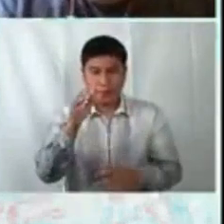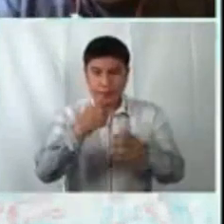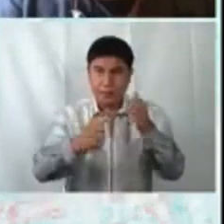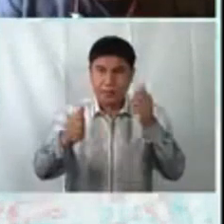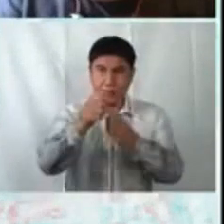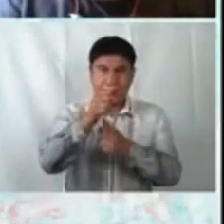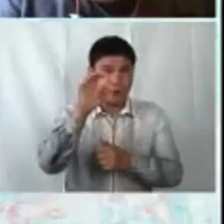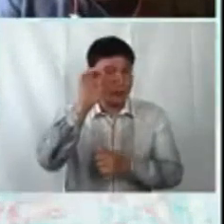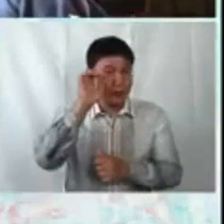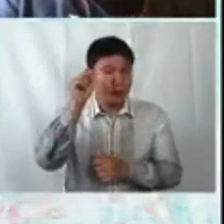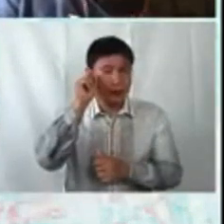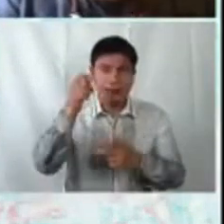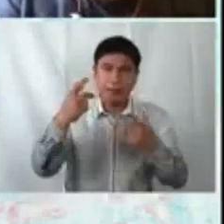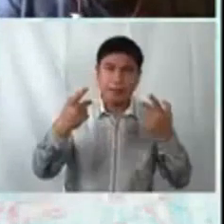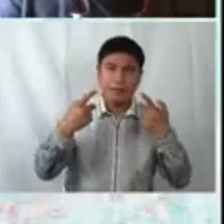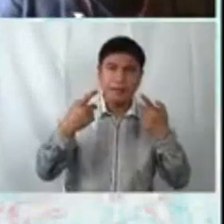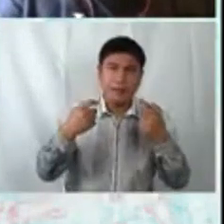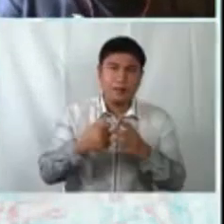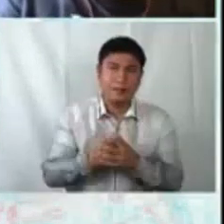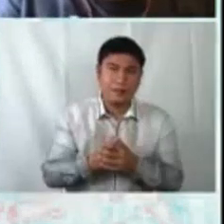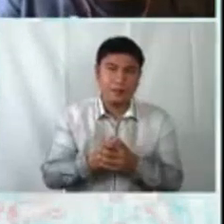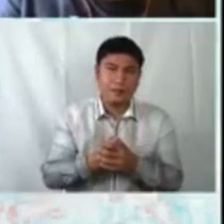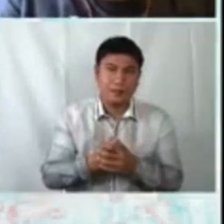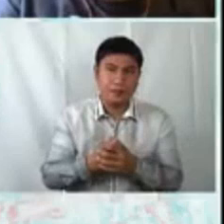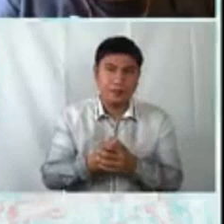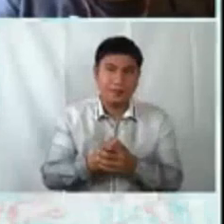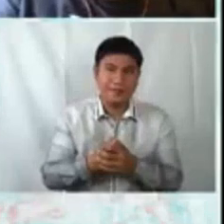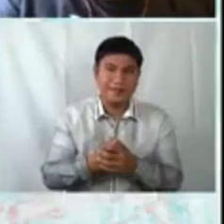Teka. Sino yung batang yon? No?